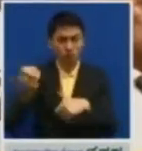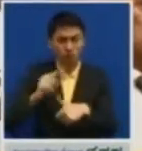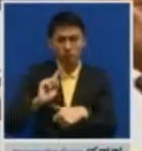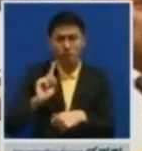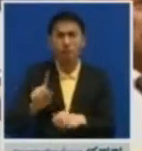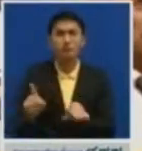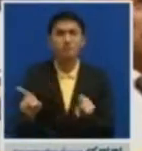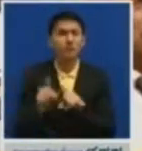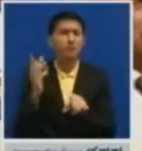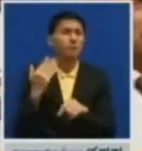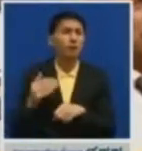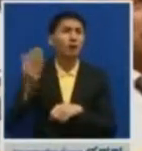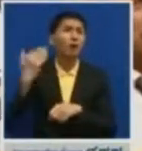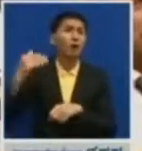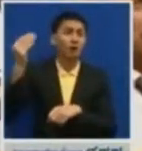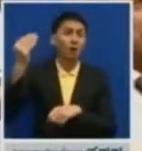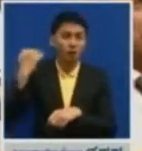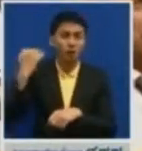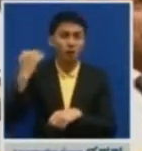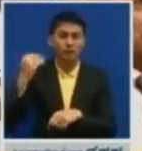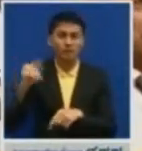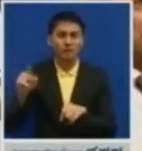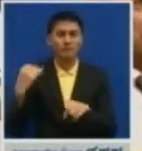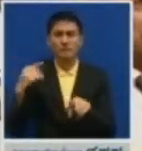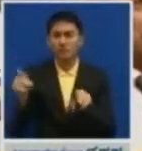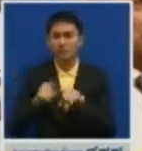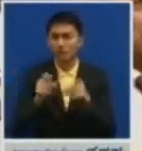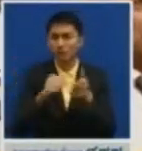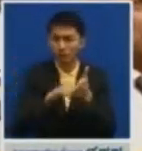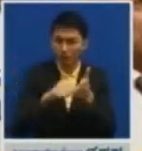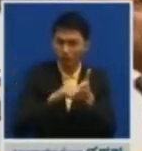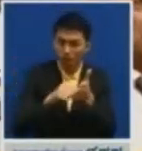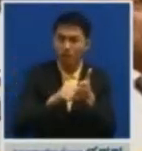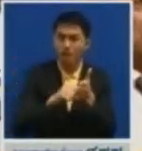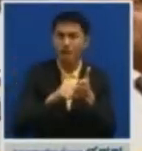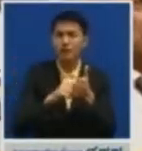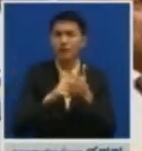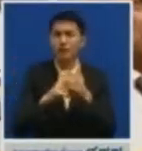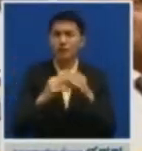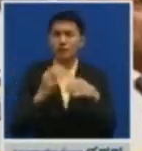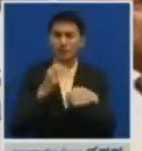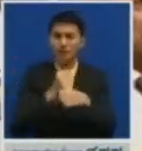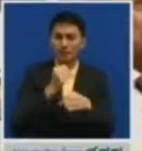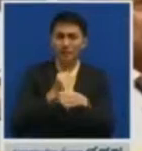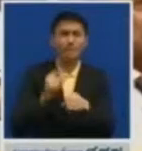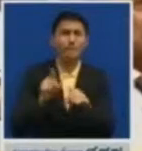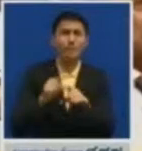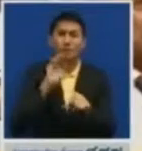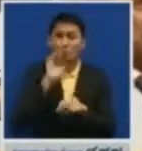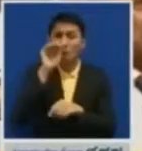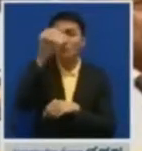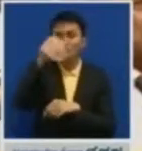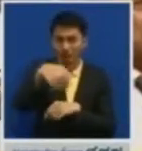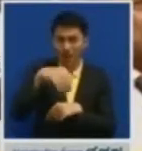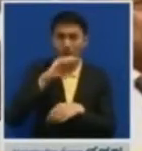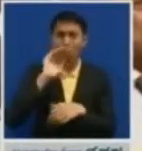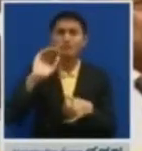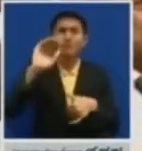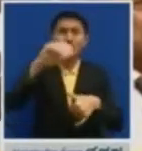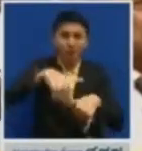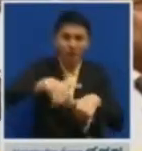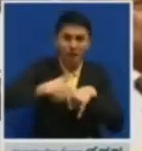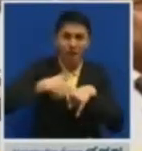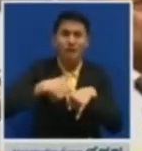ายครั้งที่ผ่านมาเนี่ยได้มีการบูรณะปรับปรุงพเนียดคล้องช้างนะคะหลังการปรับปรุงเนี่